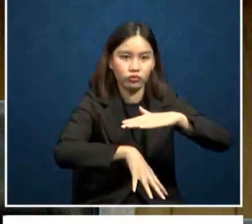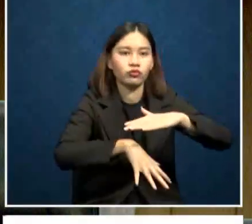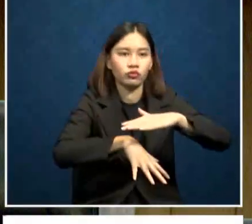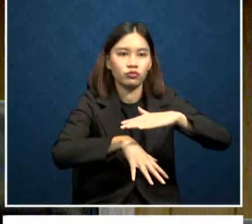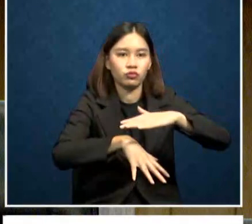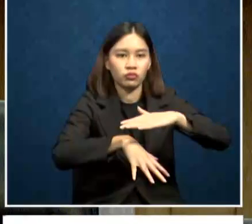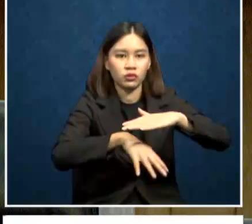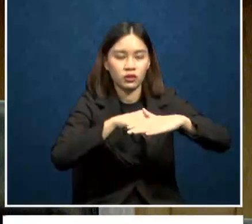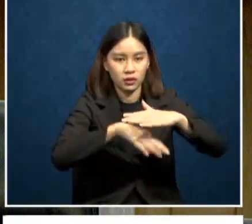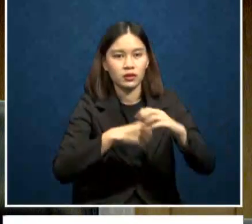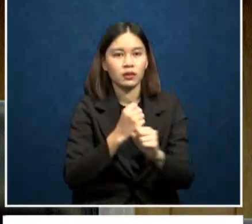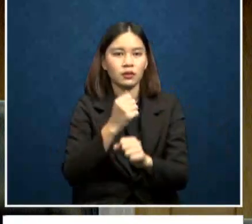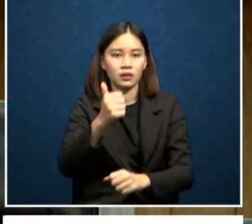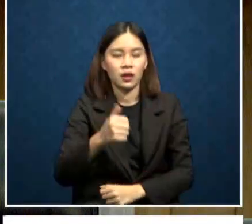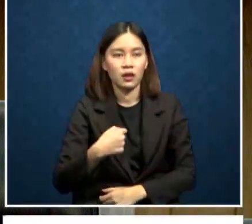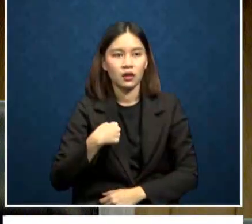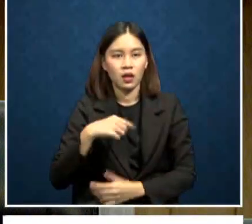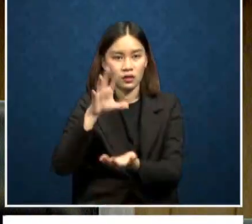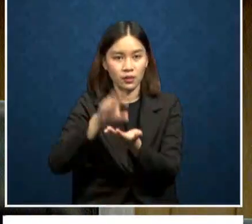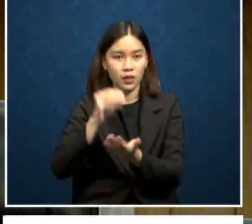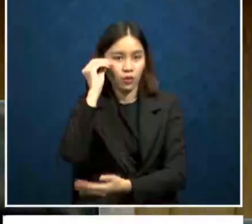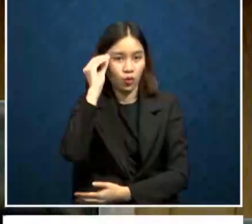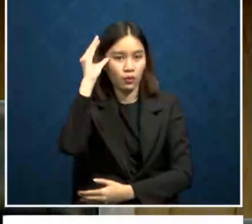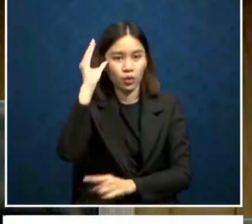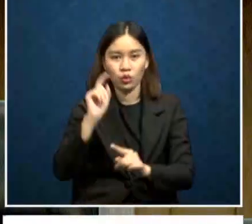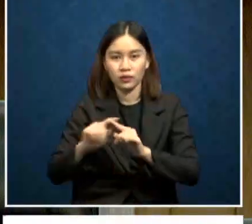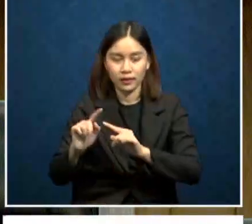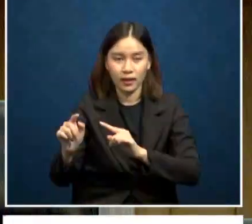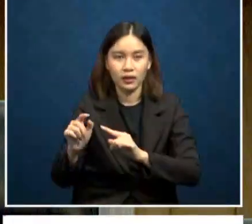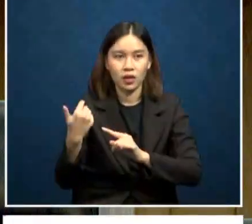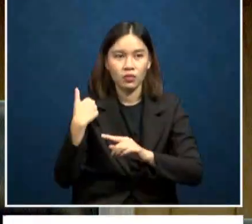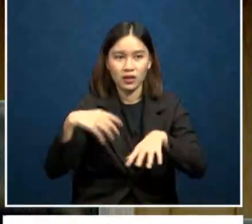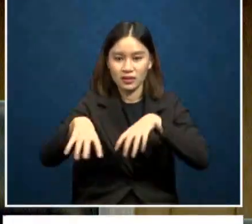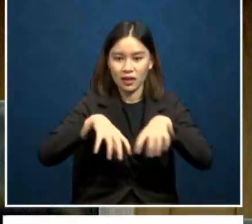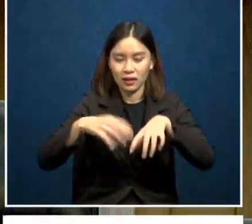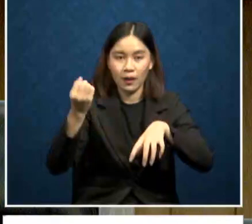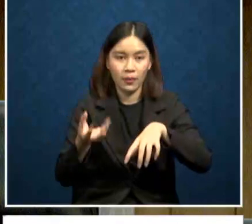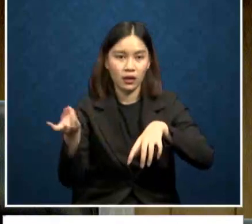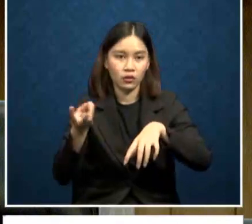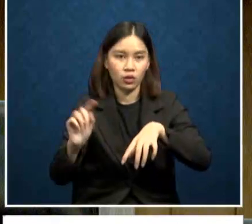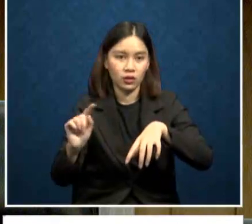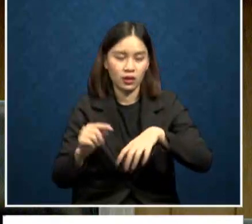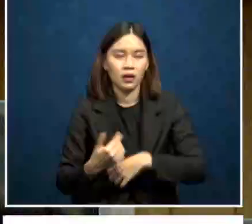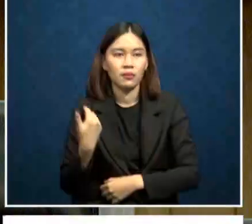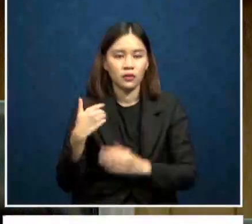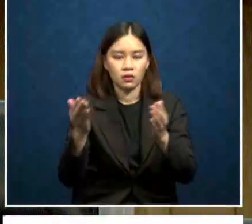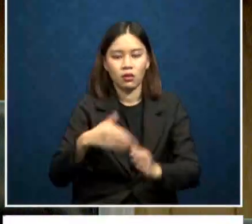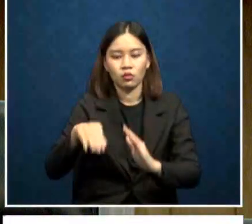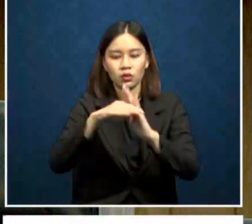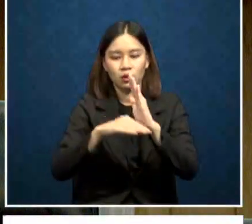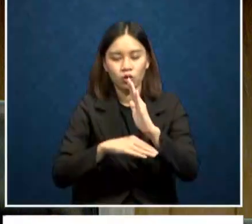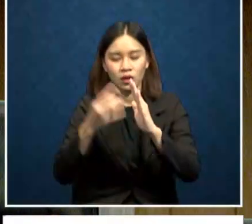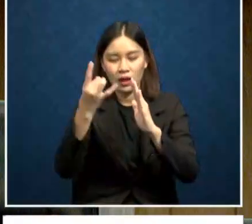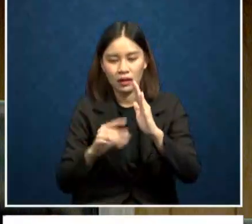น้ำทะเลออกไปได้ซึ่งข้อมูลความรู้ต่างๆเหล่าเมีการจัดการมากน้อยแค่ไหนมีกระบวนการมากน้อยแค่